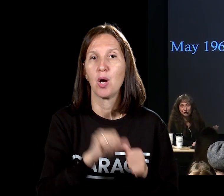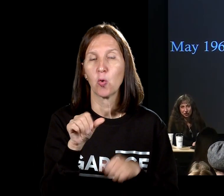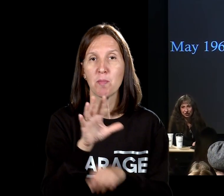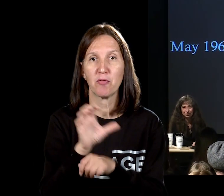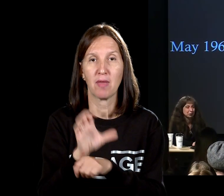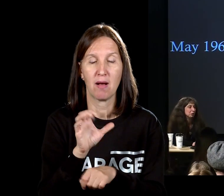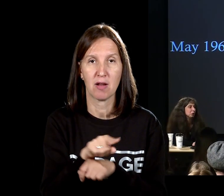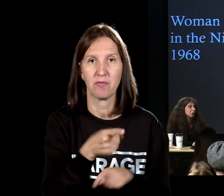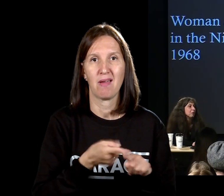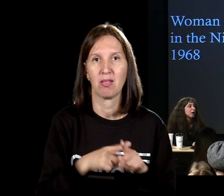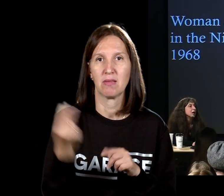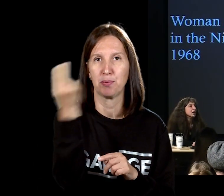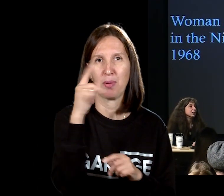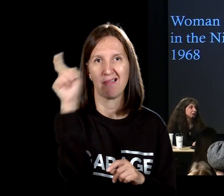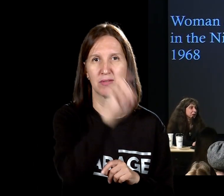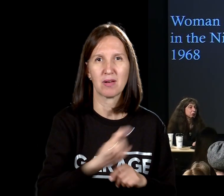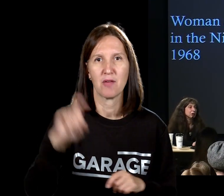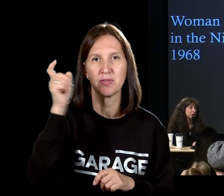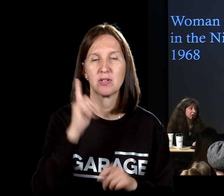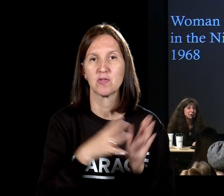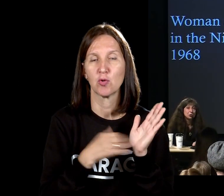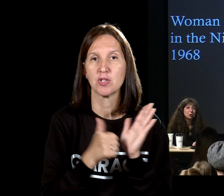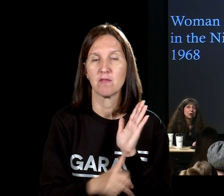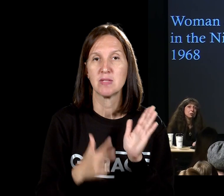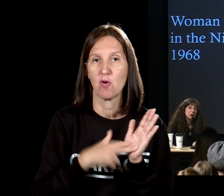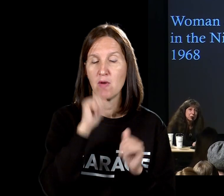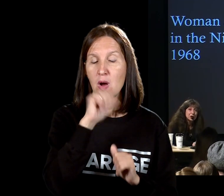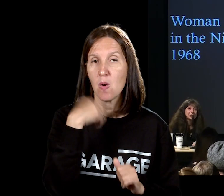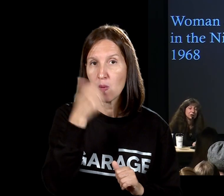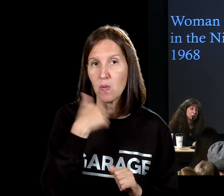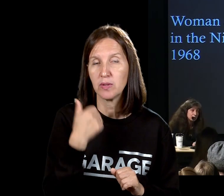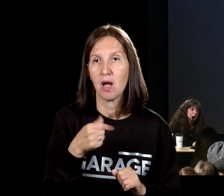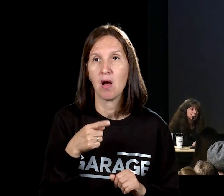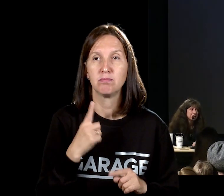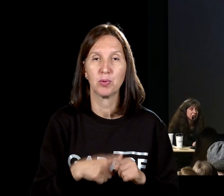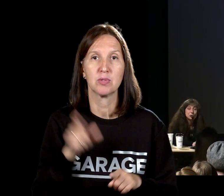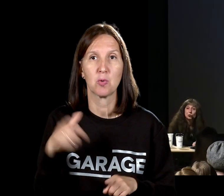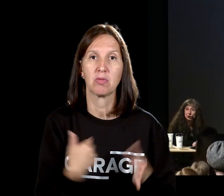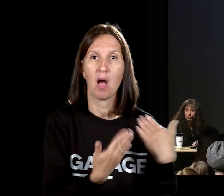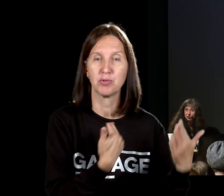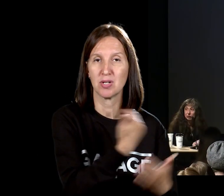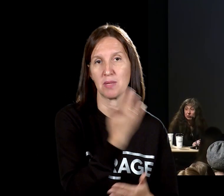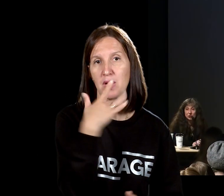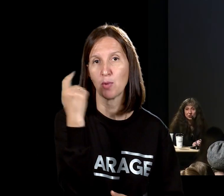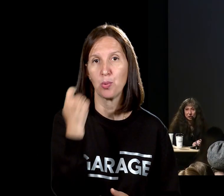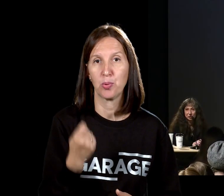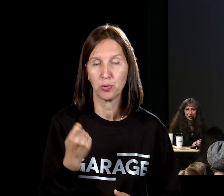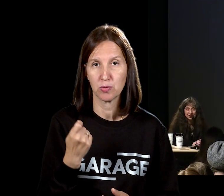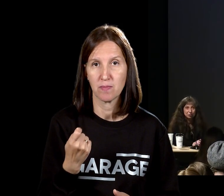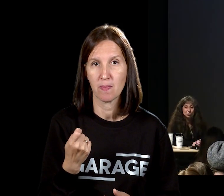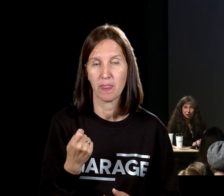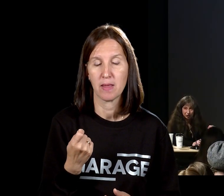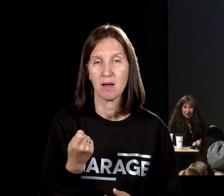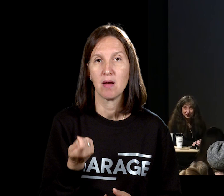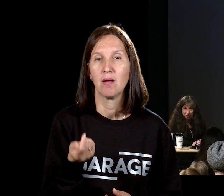вот эти вот граффити 68-го года, создает иероглифику, как бы общается с американскими художниками, с Мазервеллом, да,